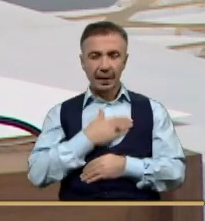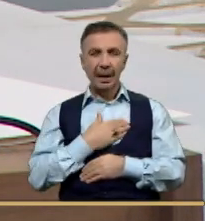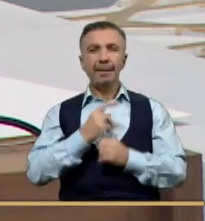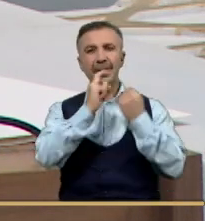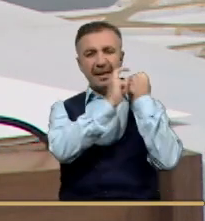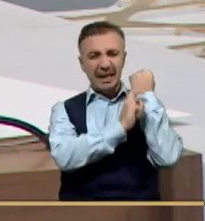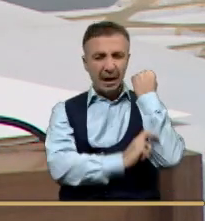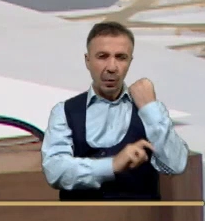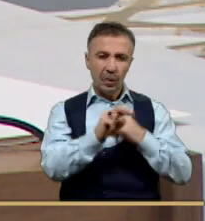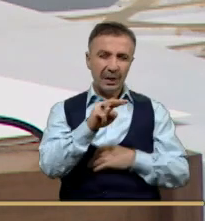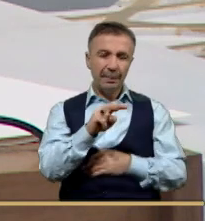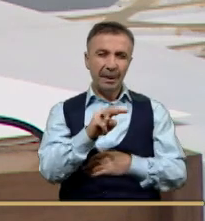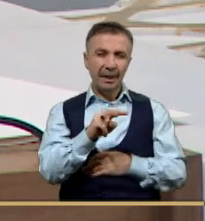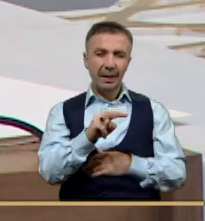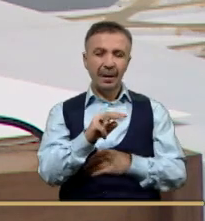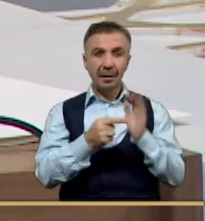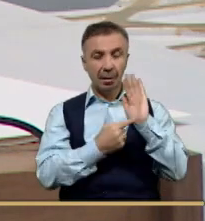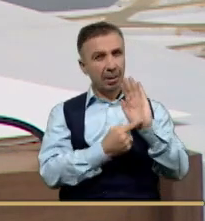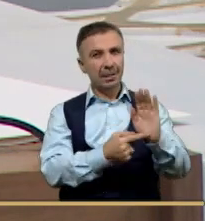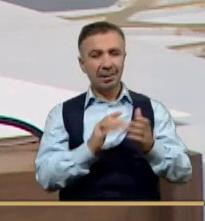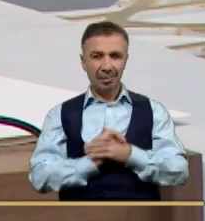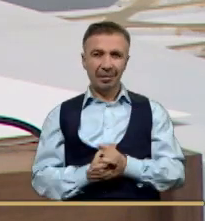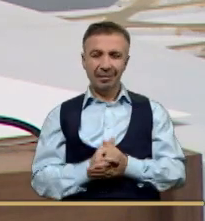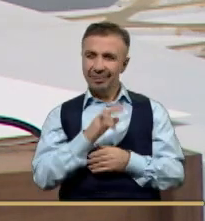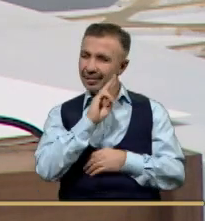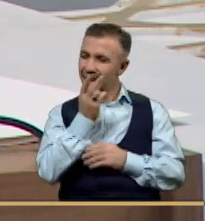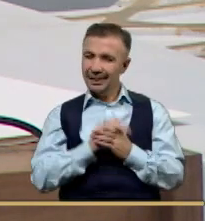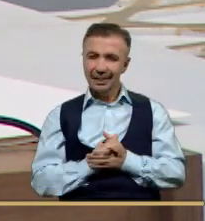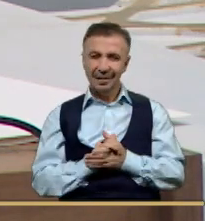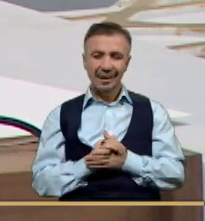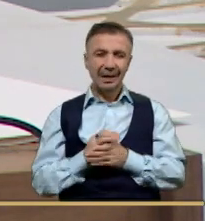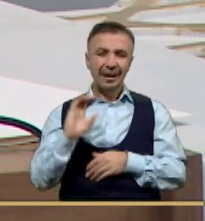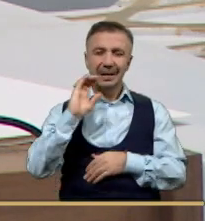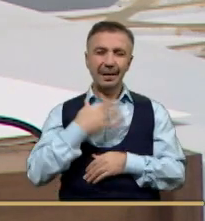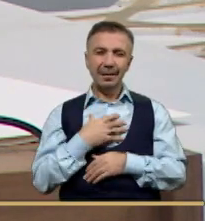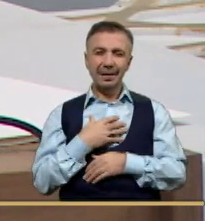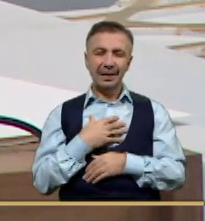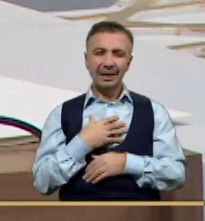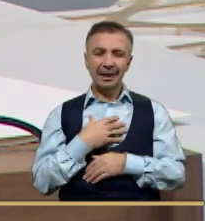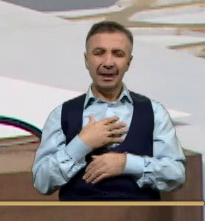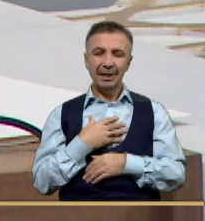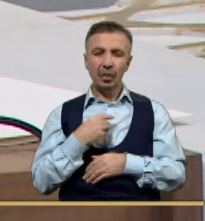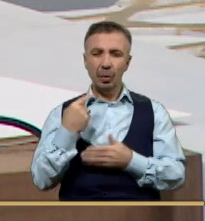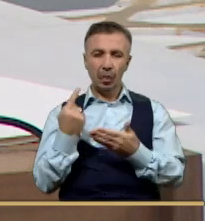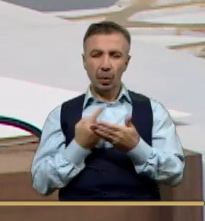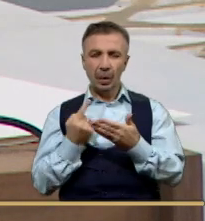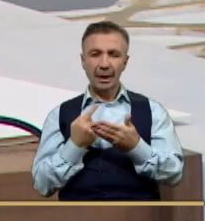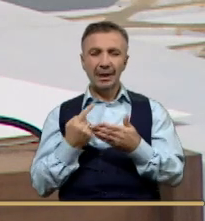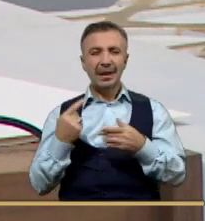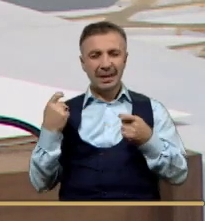gibi gösteriliyor. İslam ürkütücü bir din, Kur'an savaşçı bir